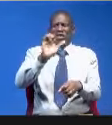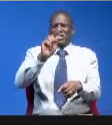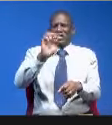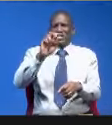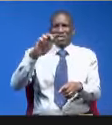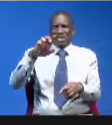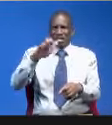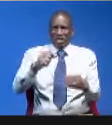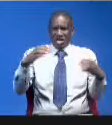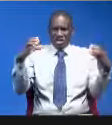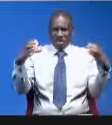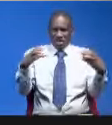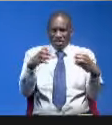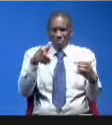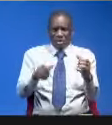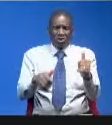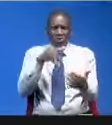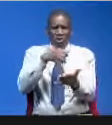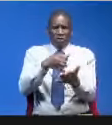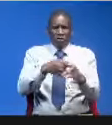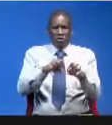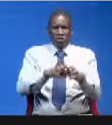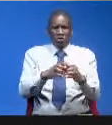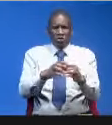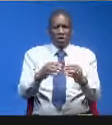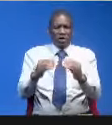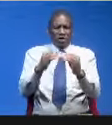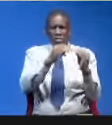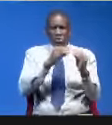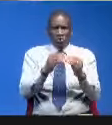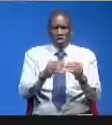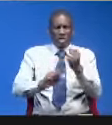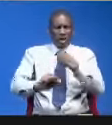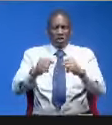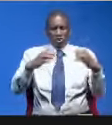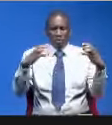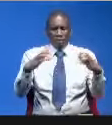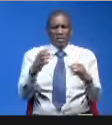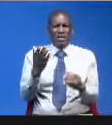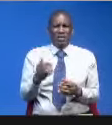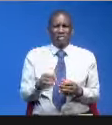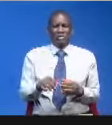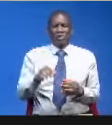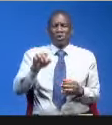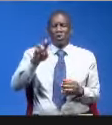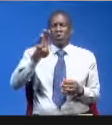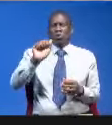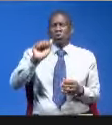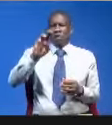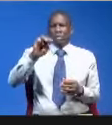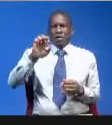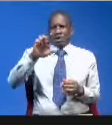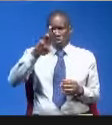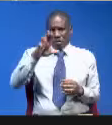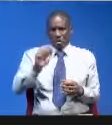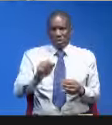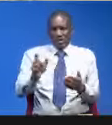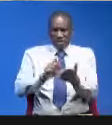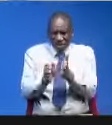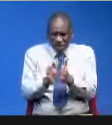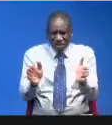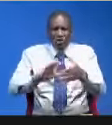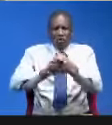hiyo iliyojumuisha pia kiongozi wa Democratic Action Party Eugene Wamalwa, katibu mkuu wa